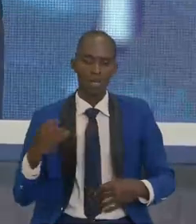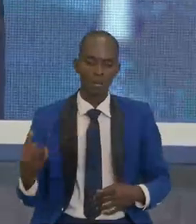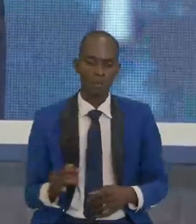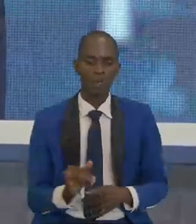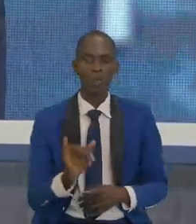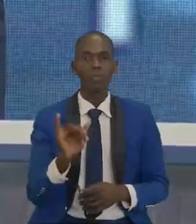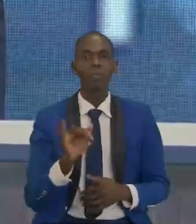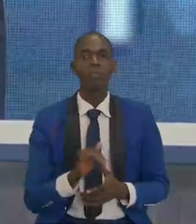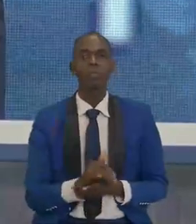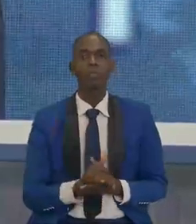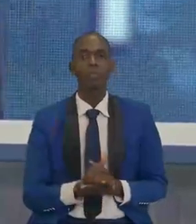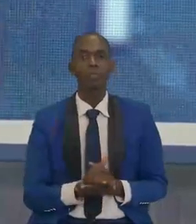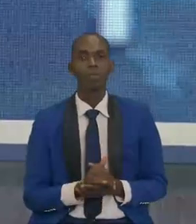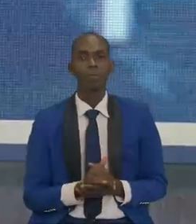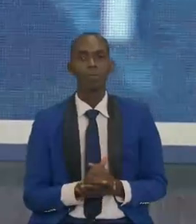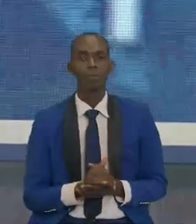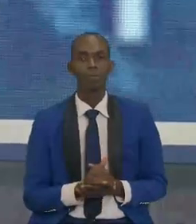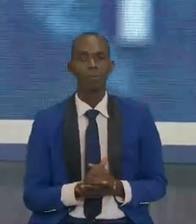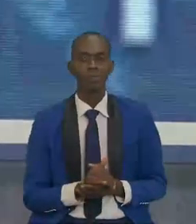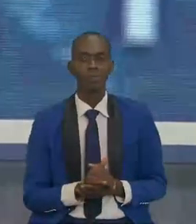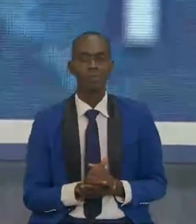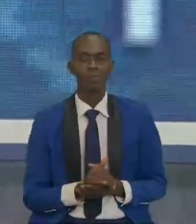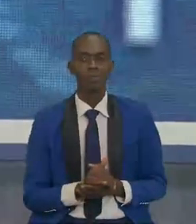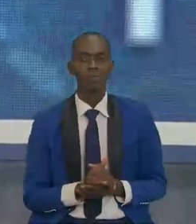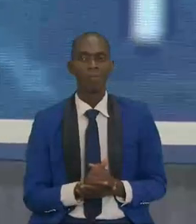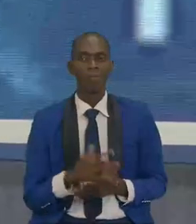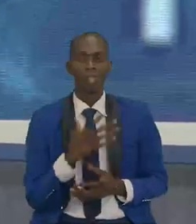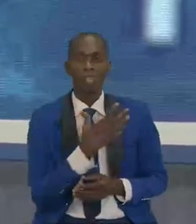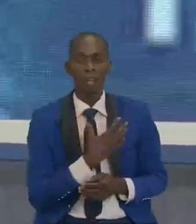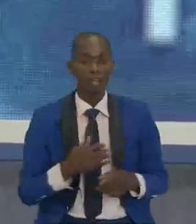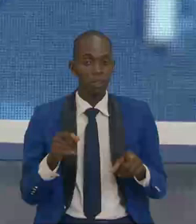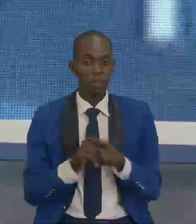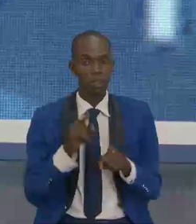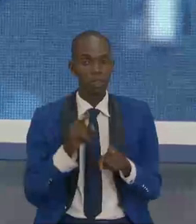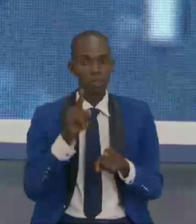Il est le même hier, aujourd'hui et éternellement.